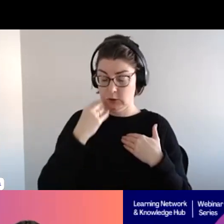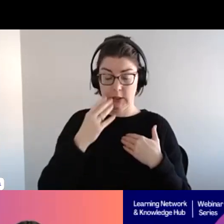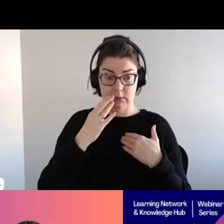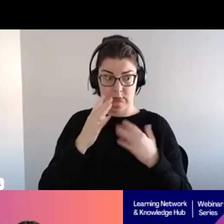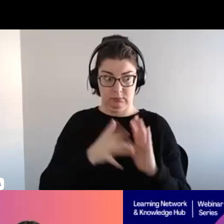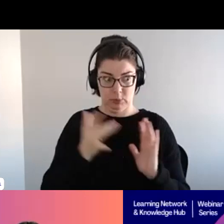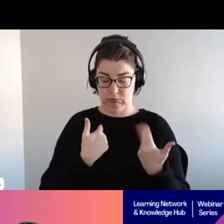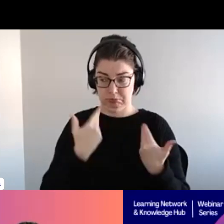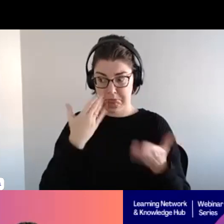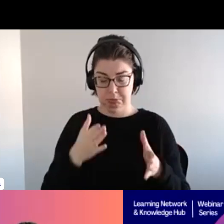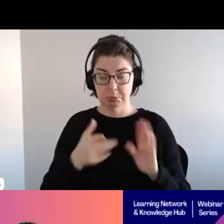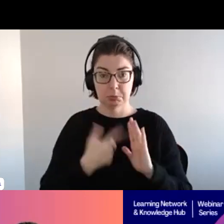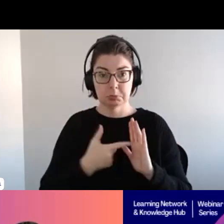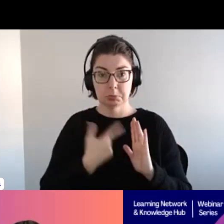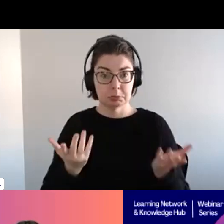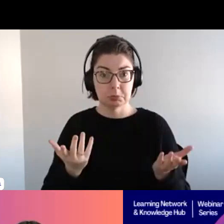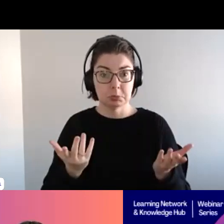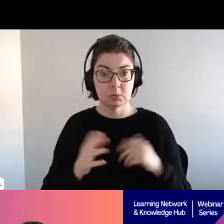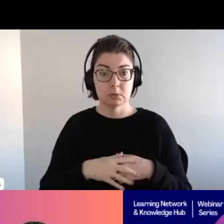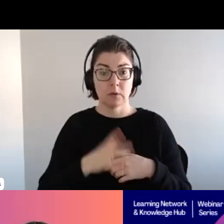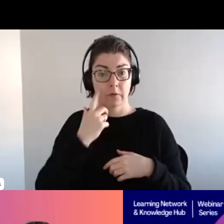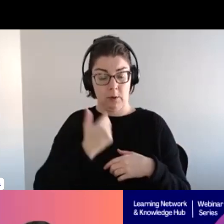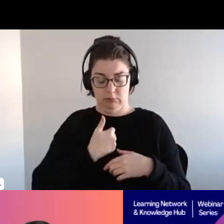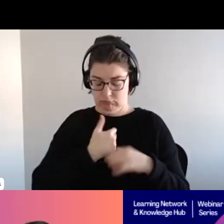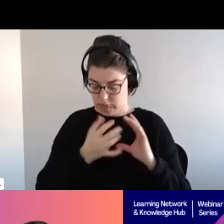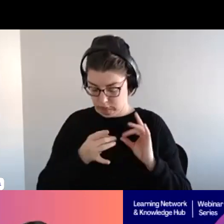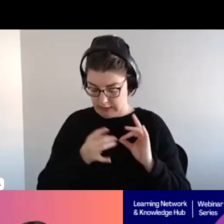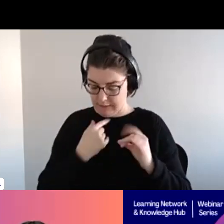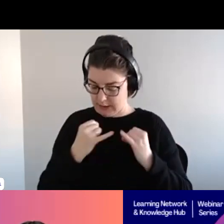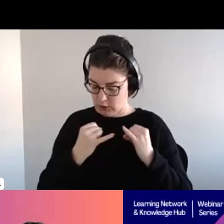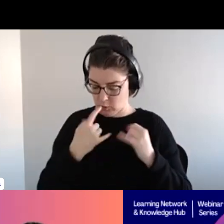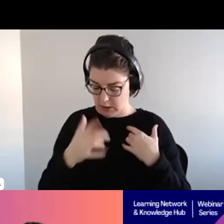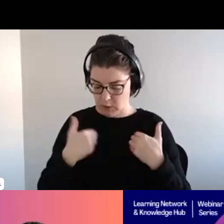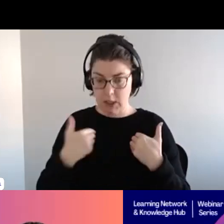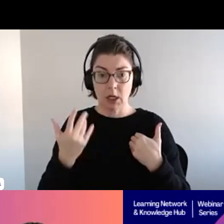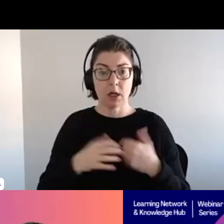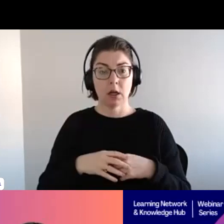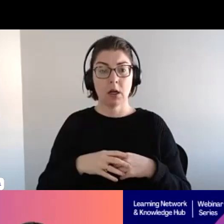tous les enfants ne savent pas que ce à quoi ils sont pas c'est la maltraitance par exemple